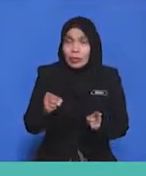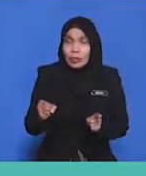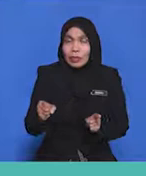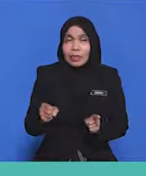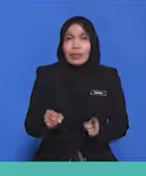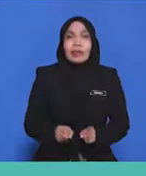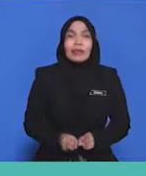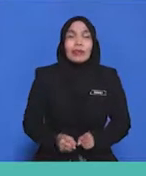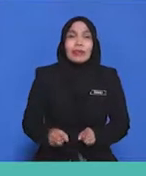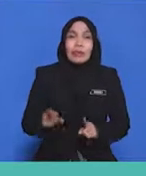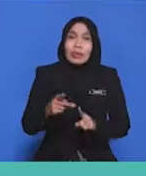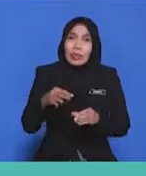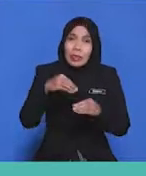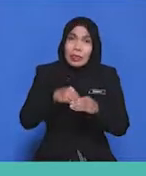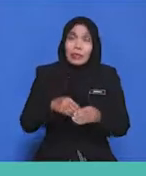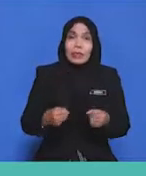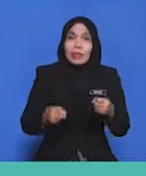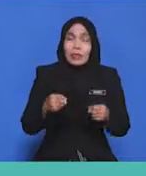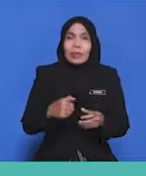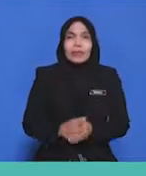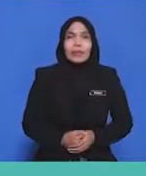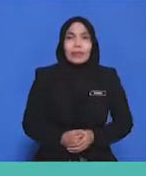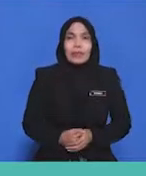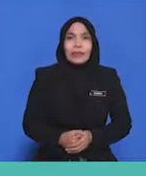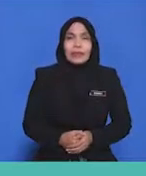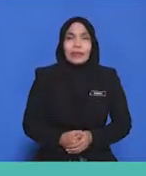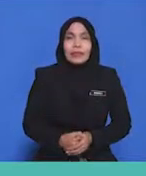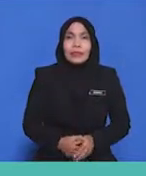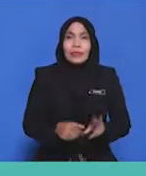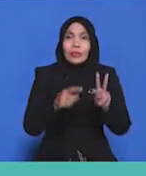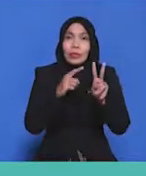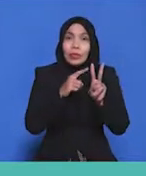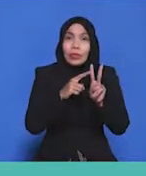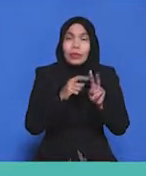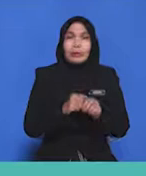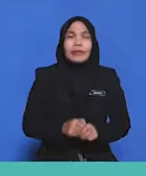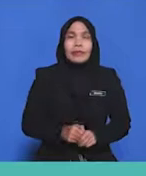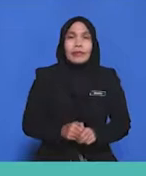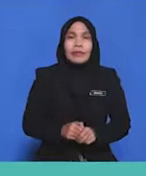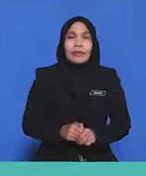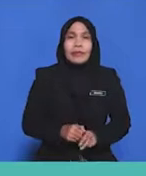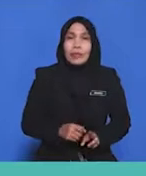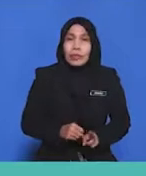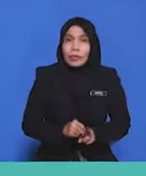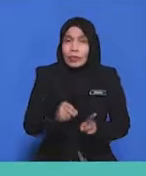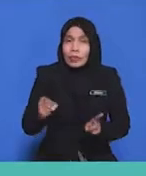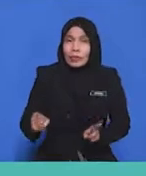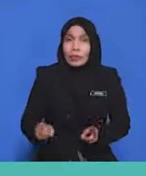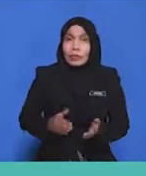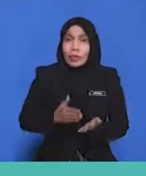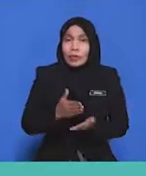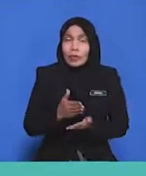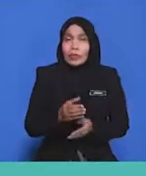ialah sosialisasi ke dalam sukan, dan yang kedua ialah